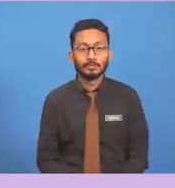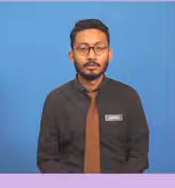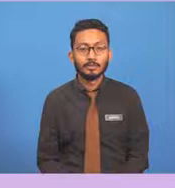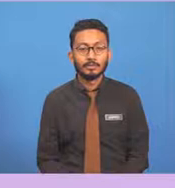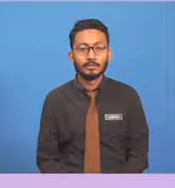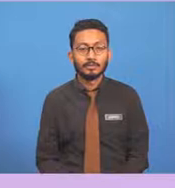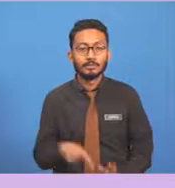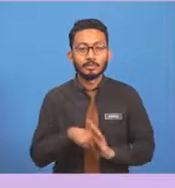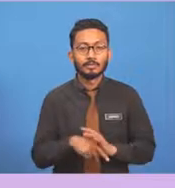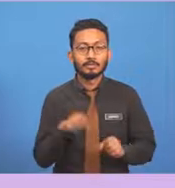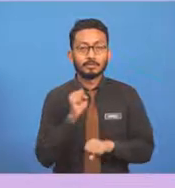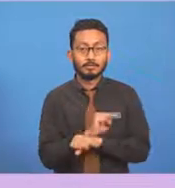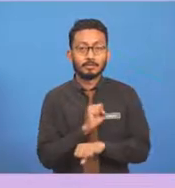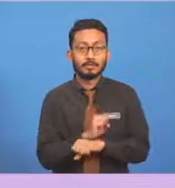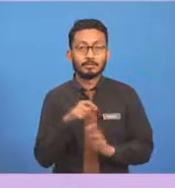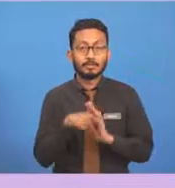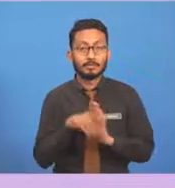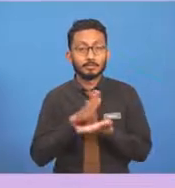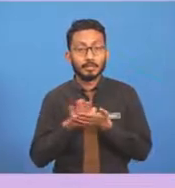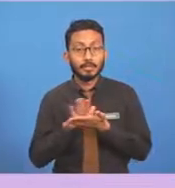pekerja pembersihan sekolah,